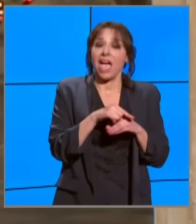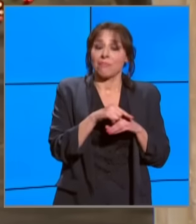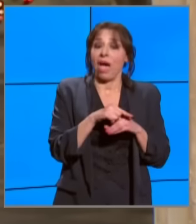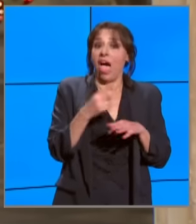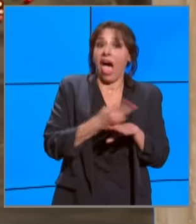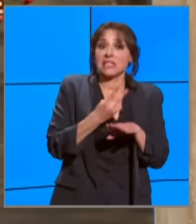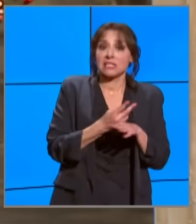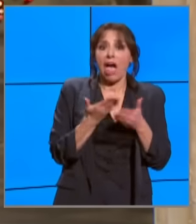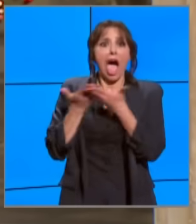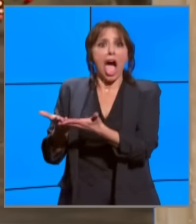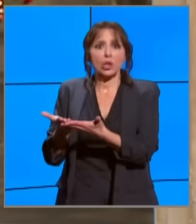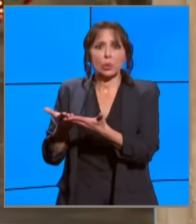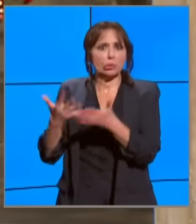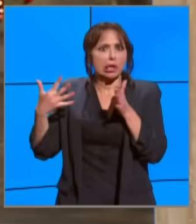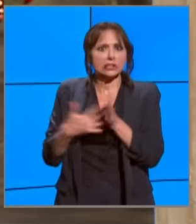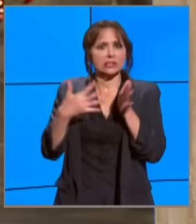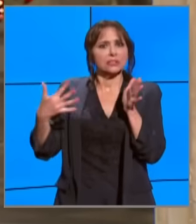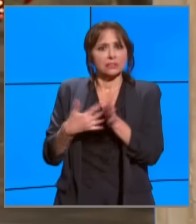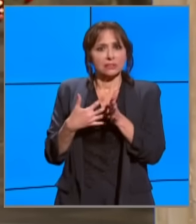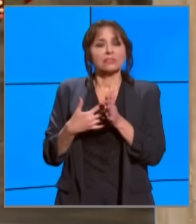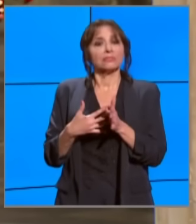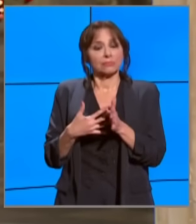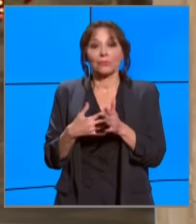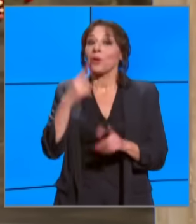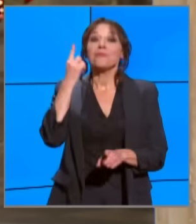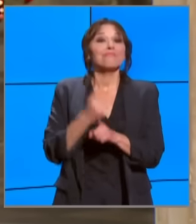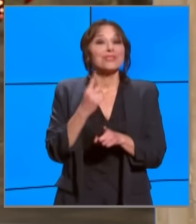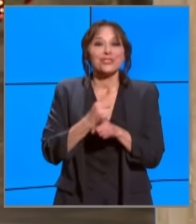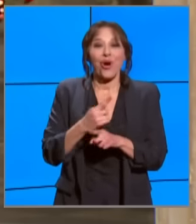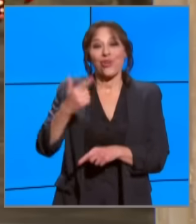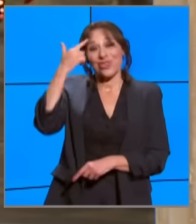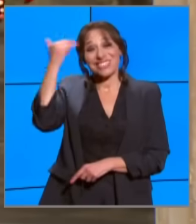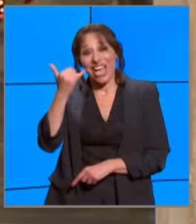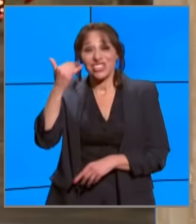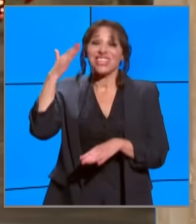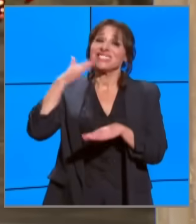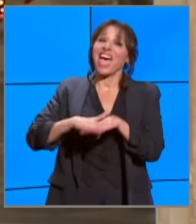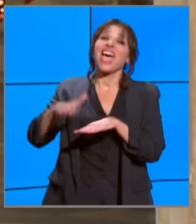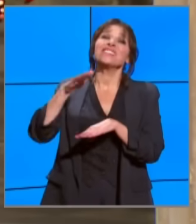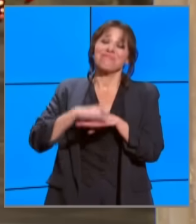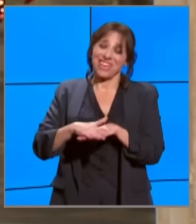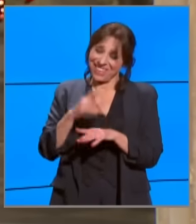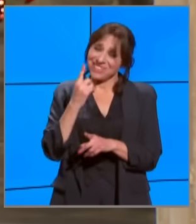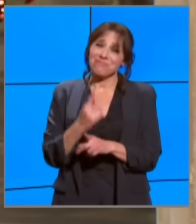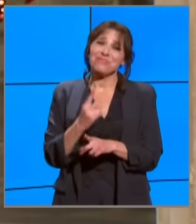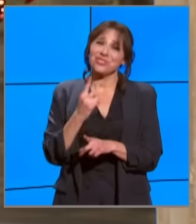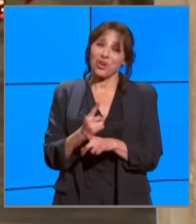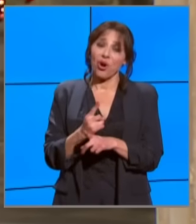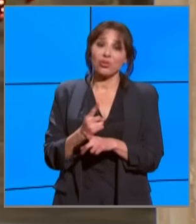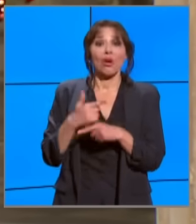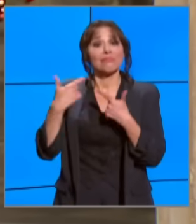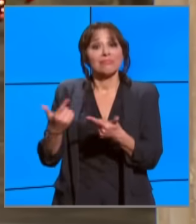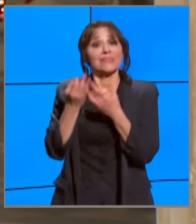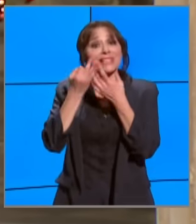aiuto si Ha sempre bisogno della saggezza e dell'esperienza e di manifestare rispetto e